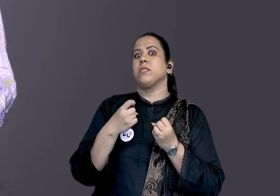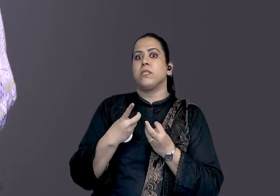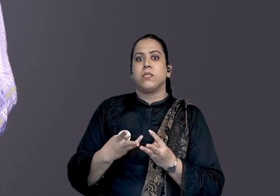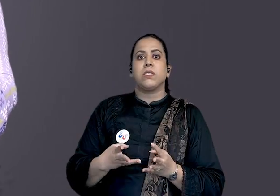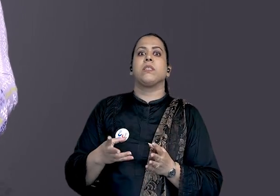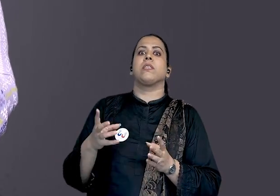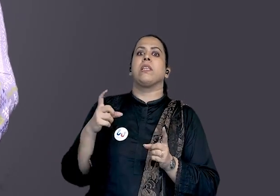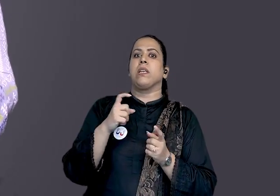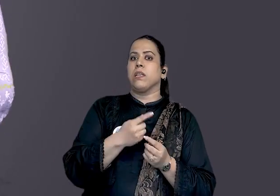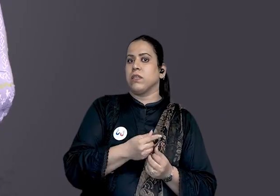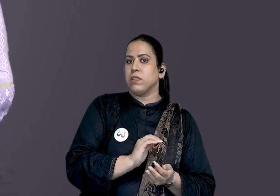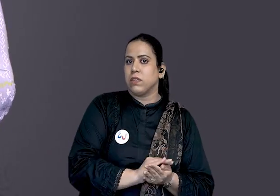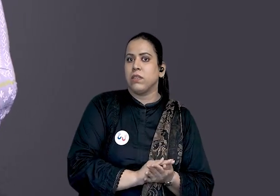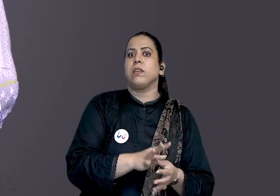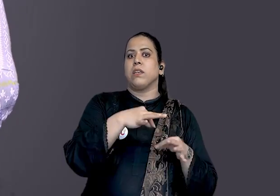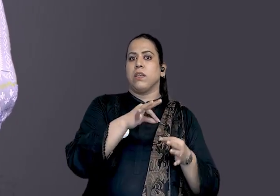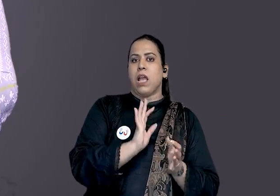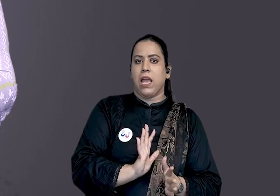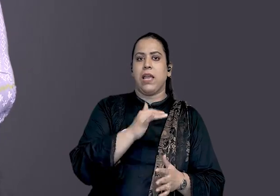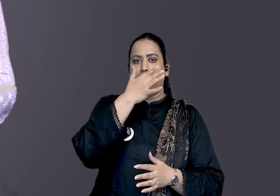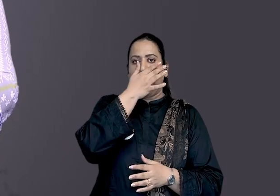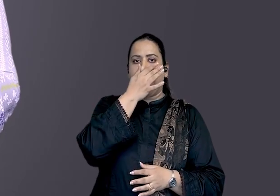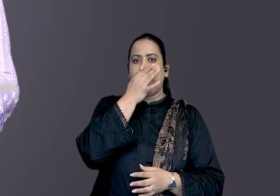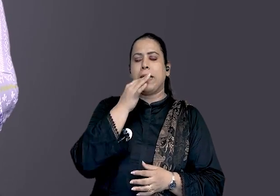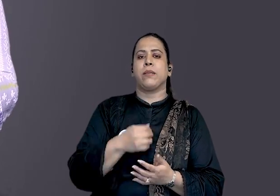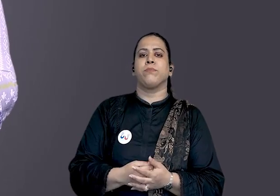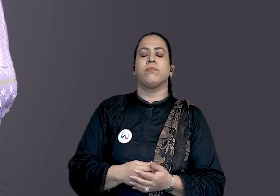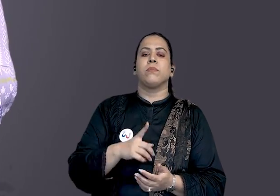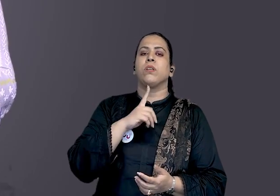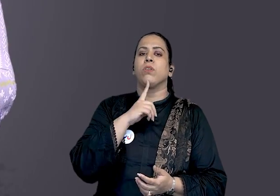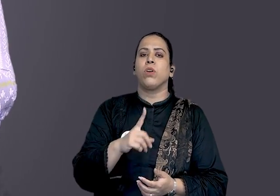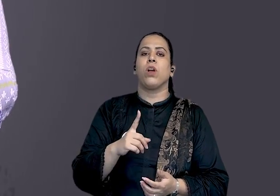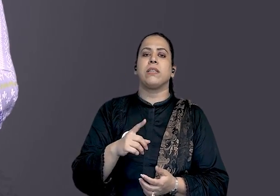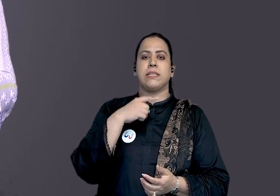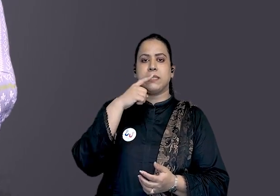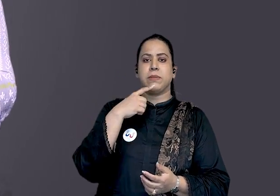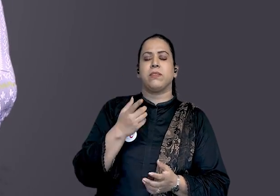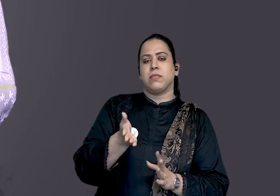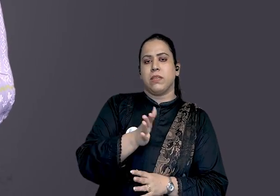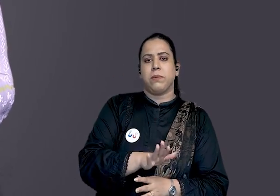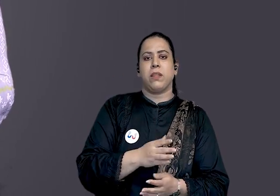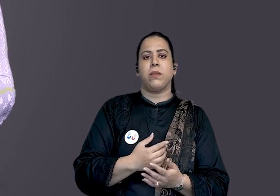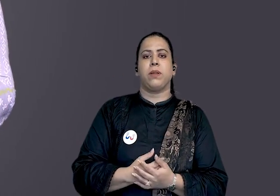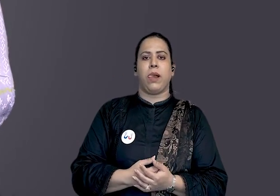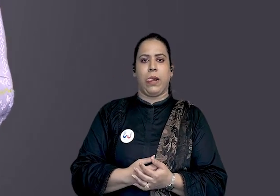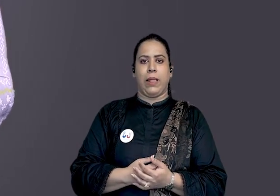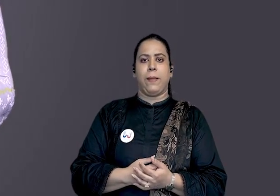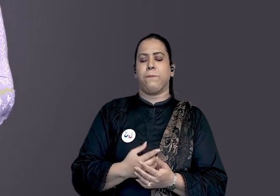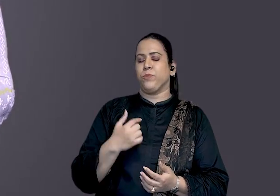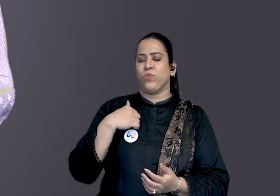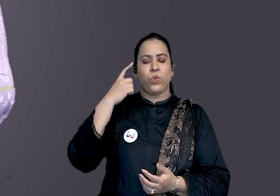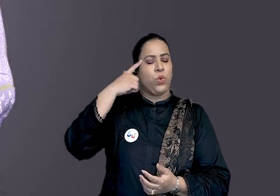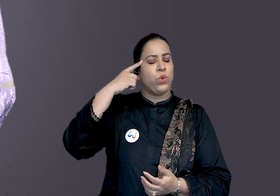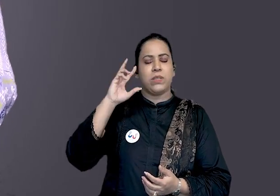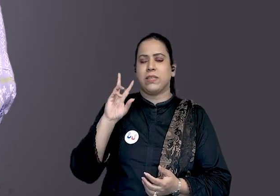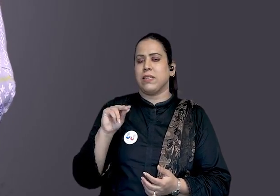है, कितना कागज़ है क्या? ऑनेस्टली स्पीकिंग इसके बारे में हम कुछ नहीं अभी कह सकते